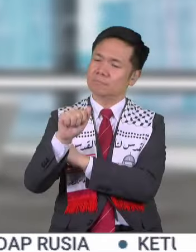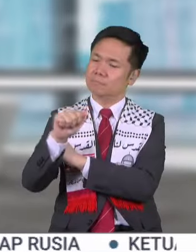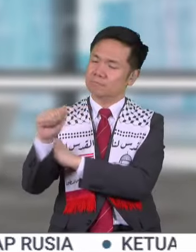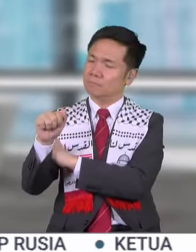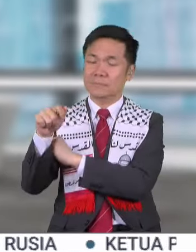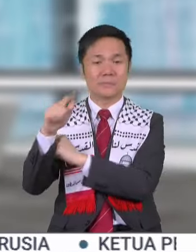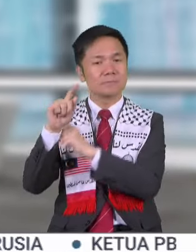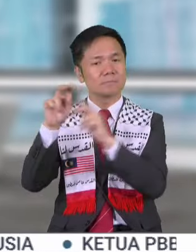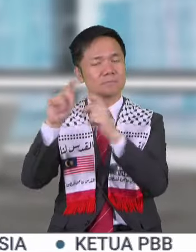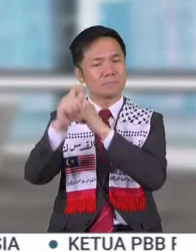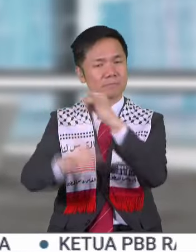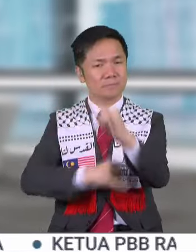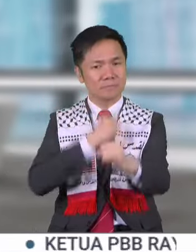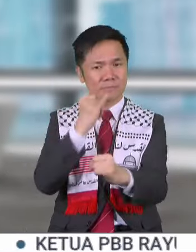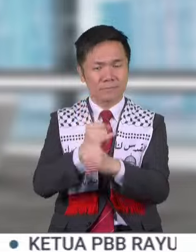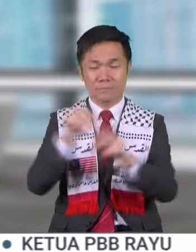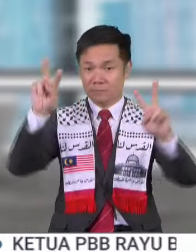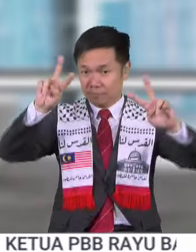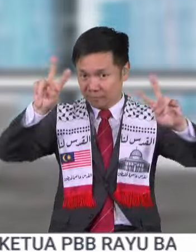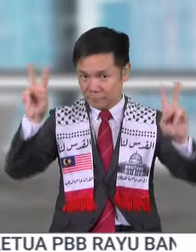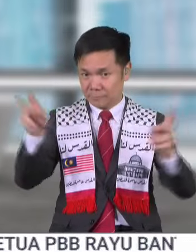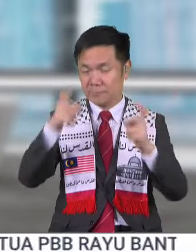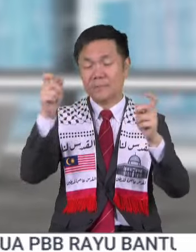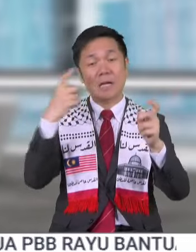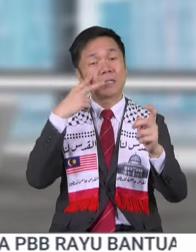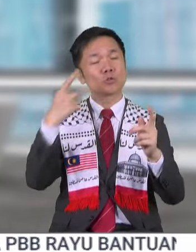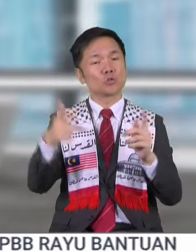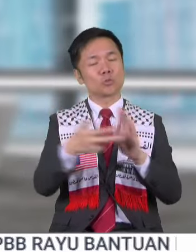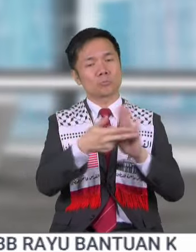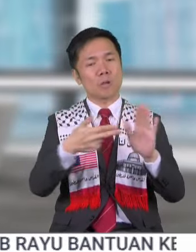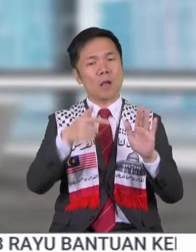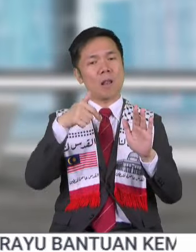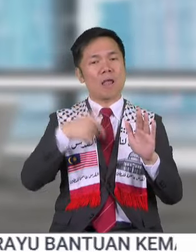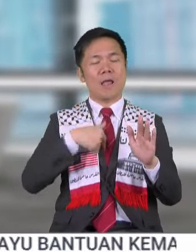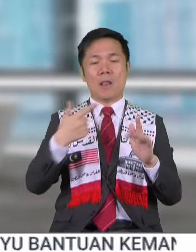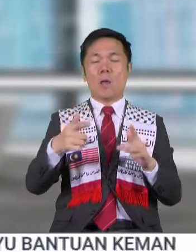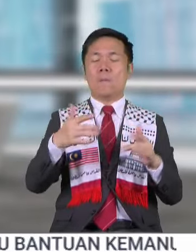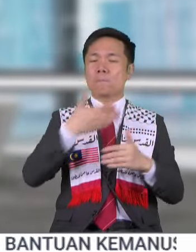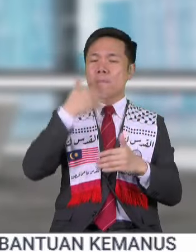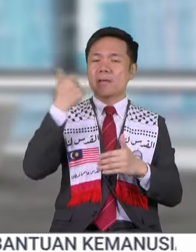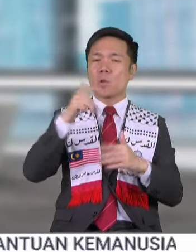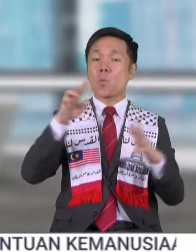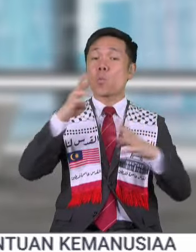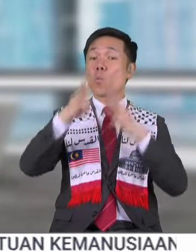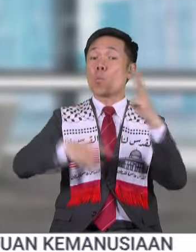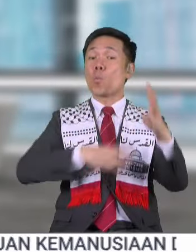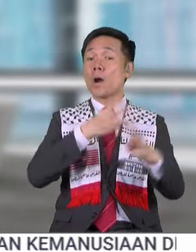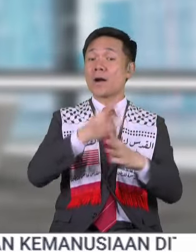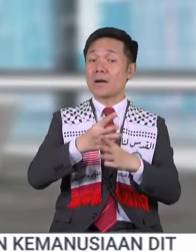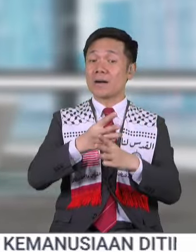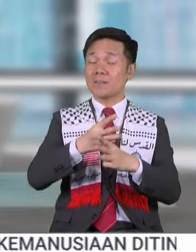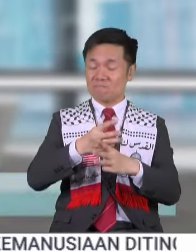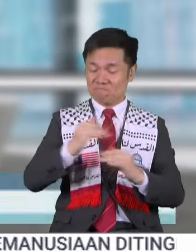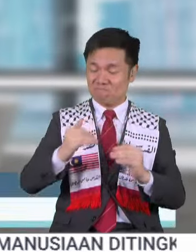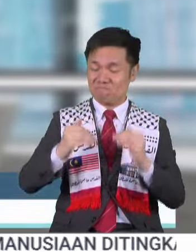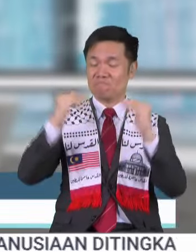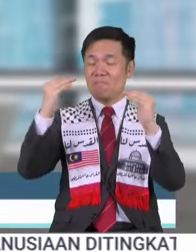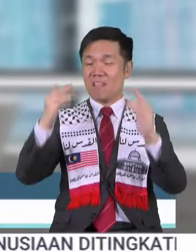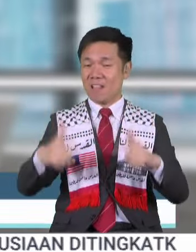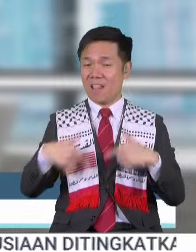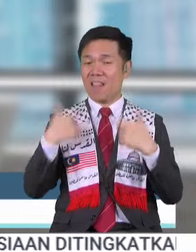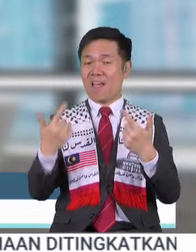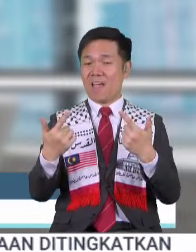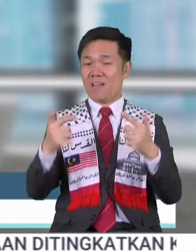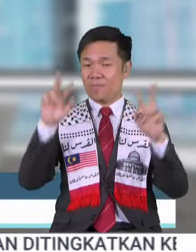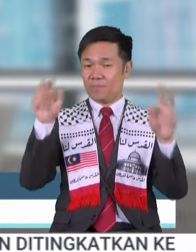ke-45 bertemakan brand recod better World better life iaa yang akan berlangsung 6 hingga Mac